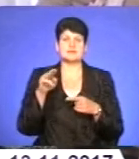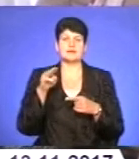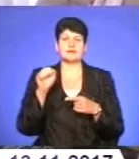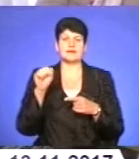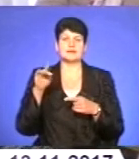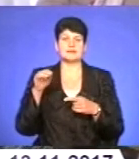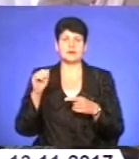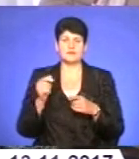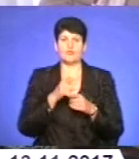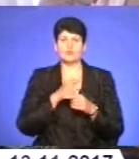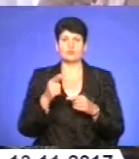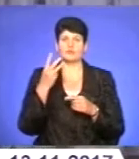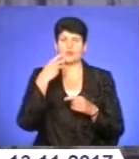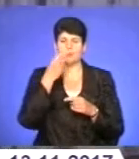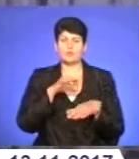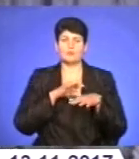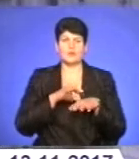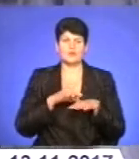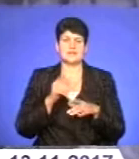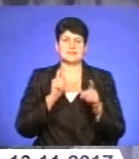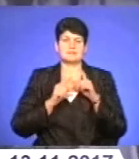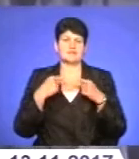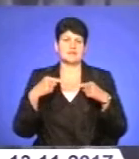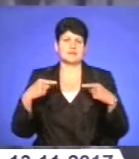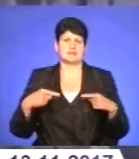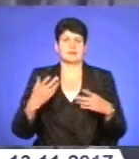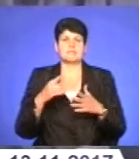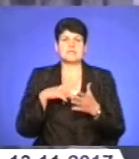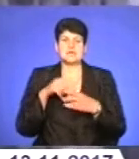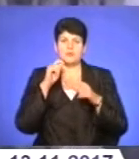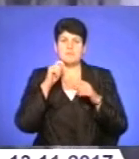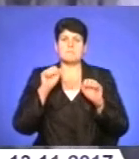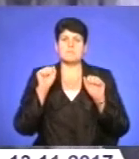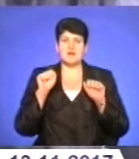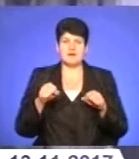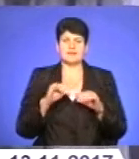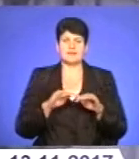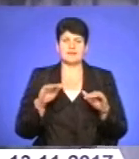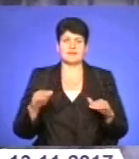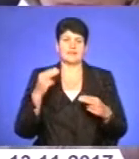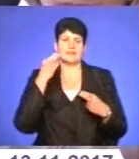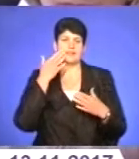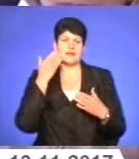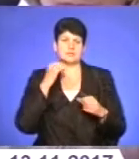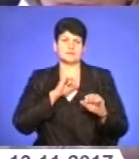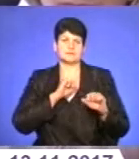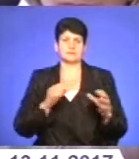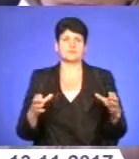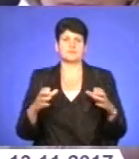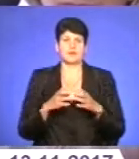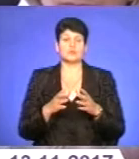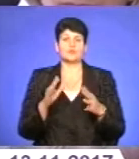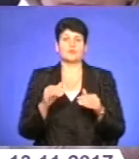впродовж 3 років проводить семінари у різних містах України. Каже, права дітей з інвалідністю легше відстоювати гуртом, тому рекомендує